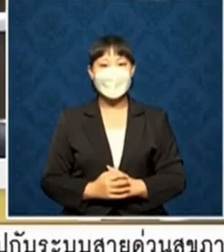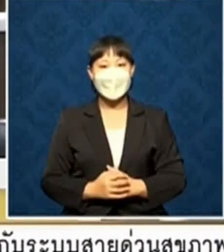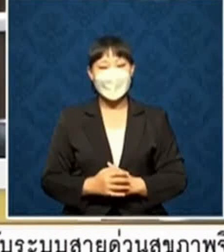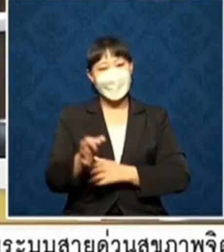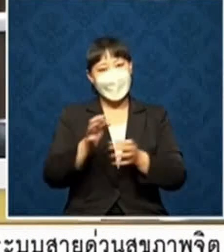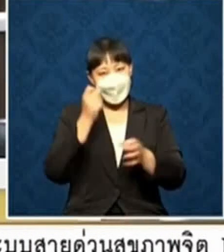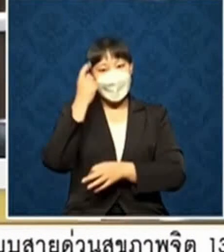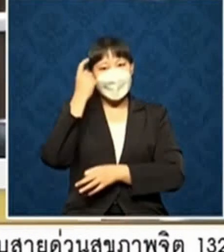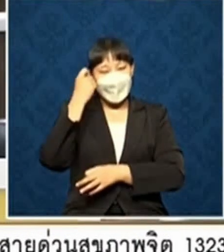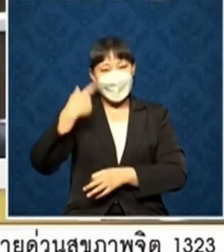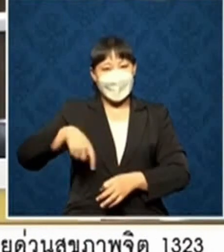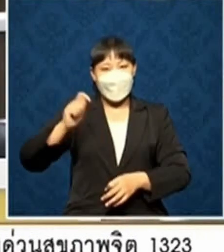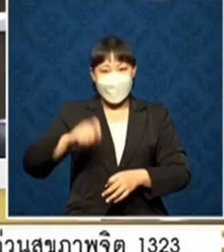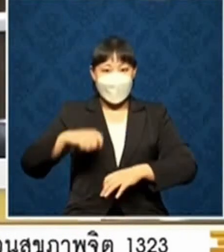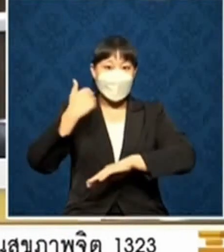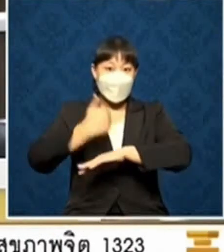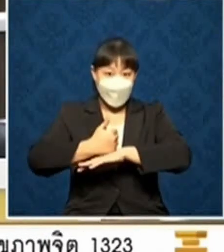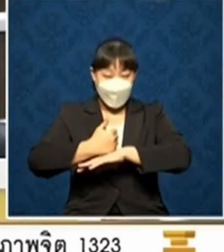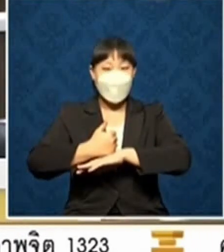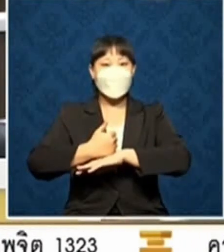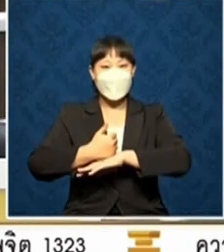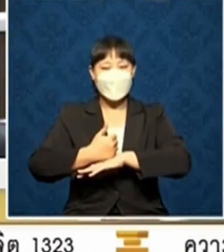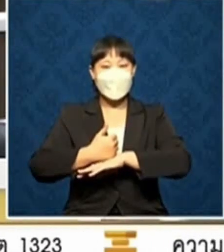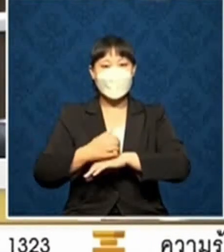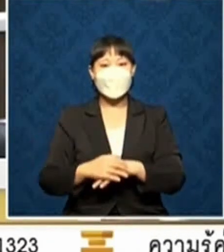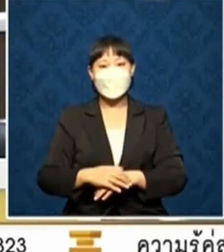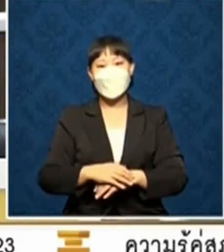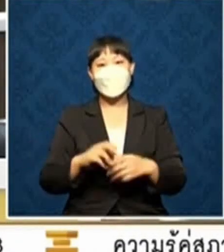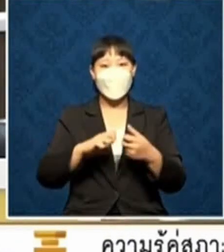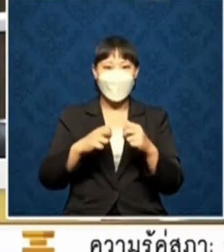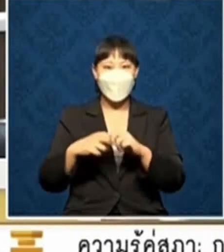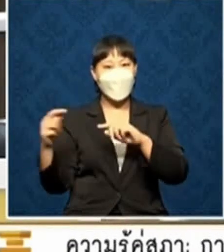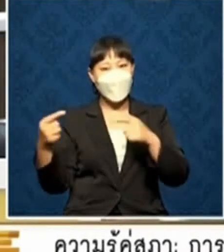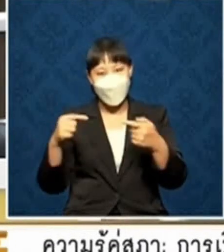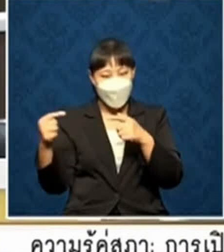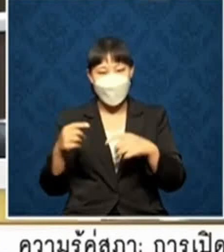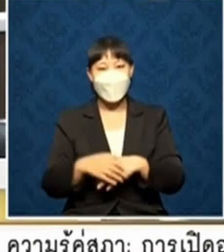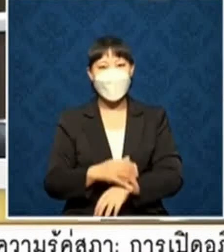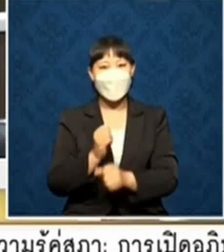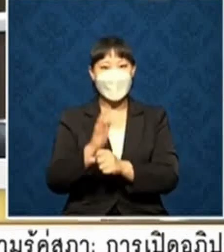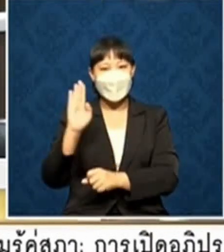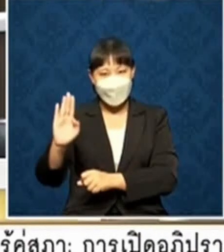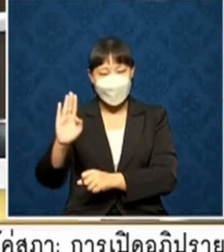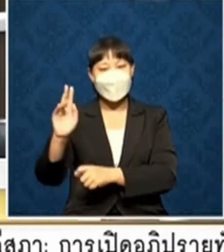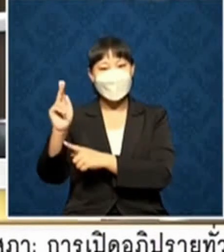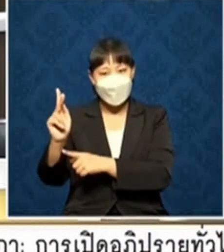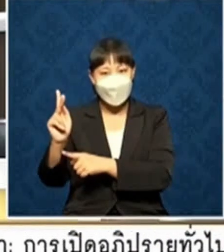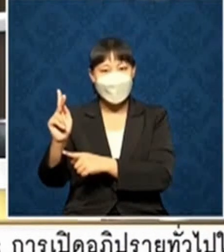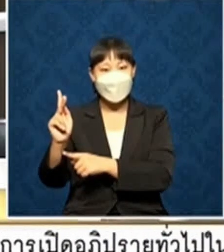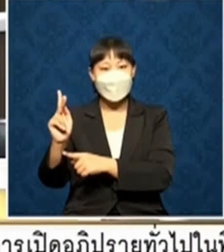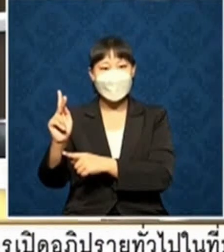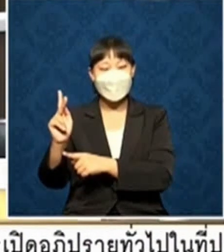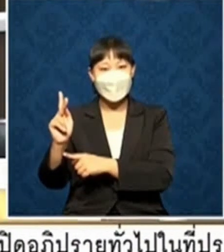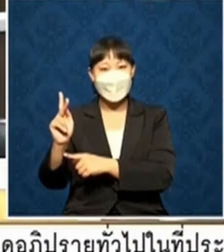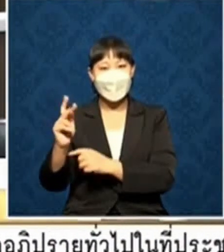การของอนุญาโตตุลาการให้ถูกต้องกรณีพิพาทที่เกิดขึ้นเนี่ยบริษัทคิงเกสคอนโซลิเดเต็ดใช้สิทธิ์เข้